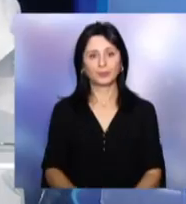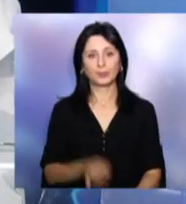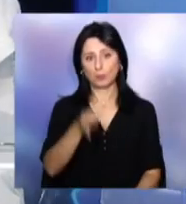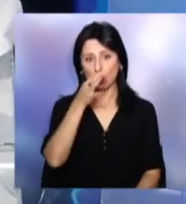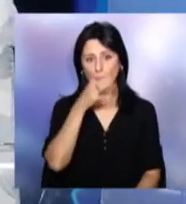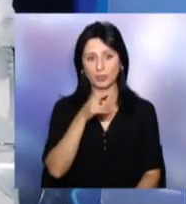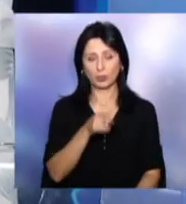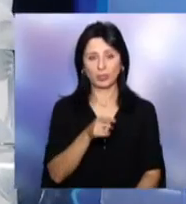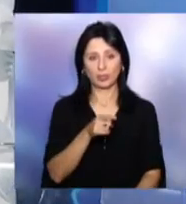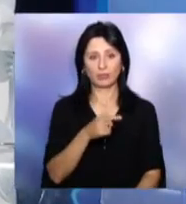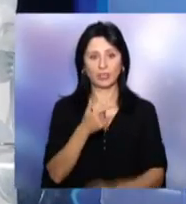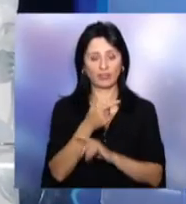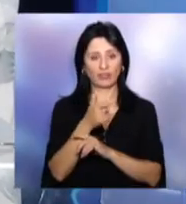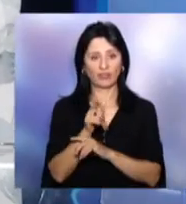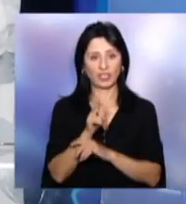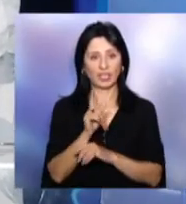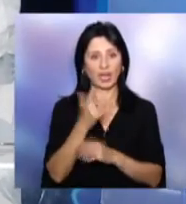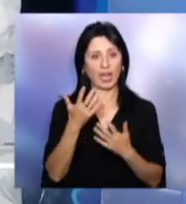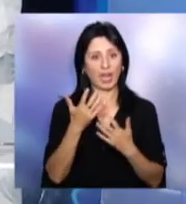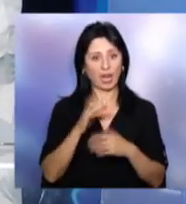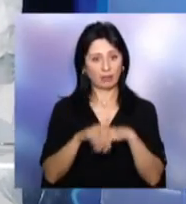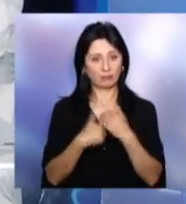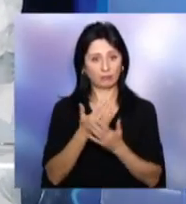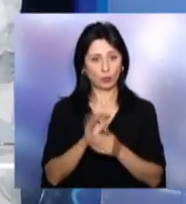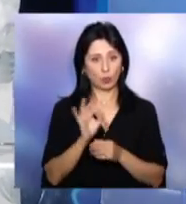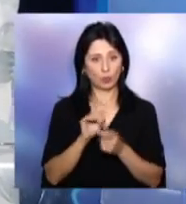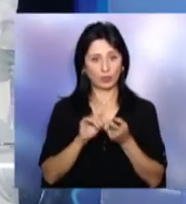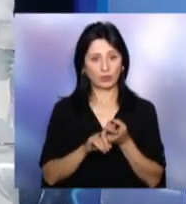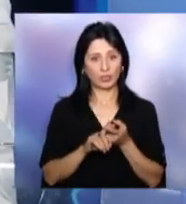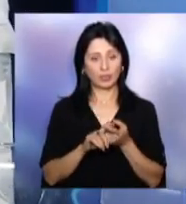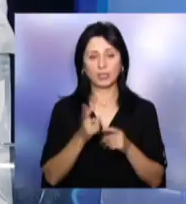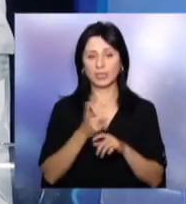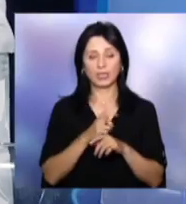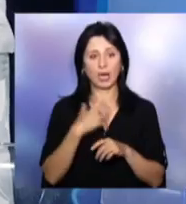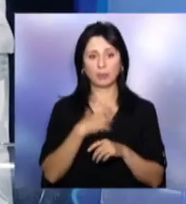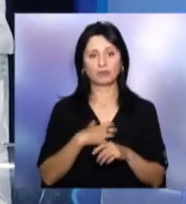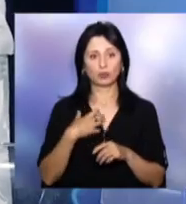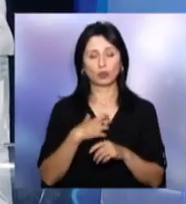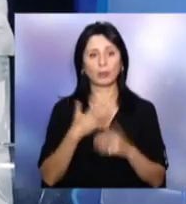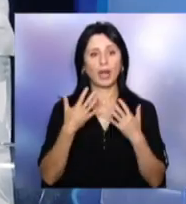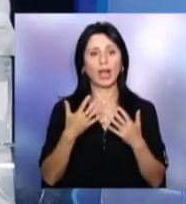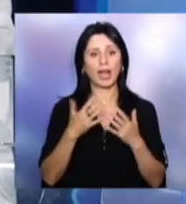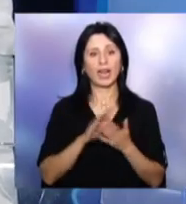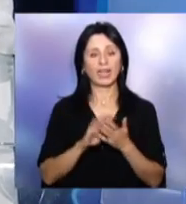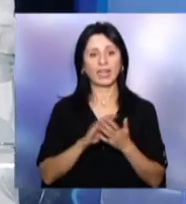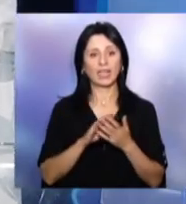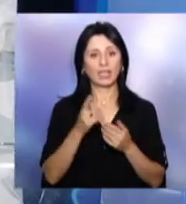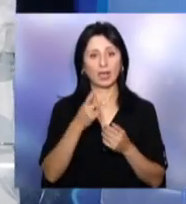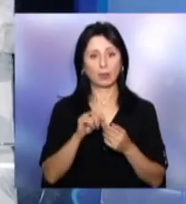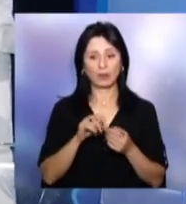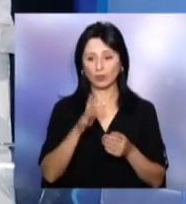მომეწონა თქვენი ვიდეო რგოლი, რომელიც ხელის დაბანას უკავშირდება, იმიტომ რომ ძალიან მნიშვნელოვანია, რომ ხელის ჰიგიენა არა